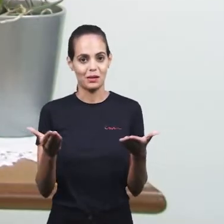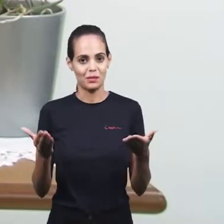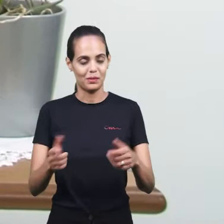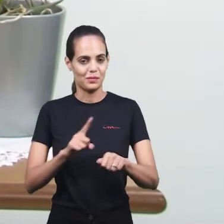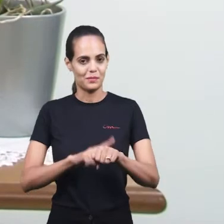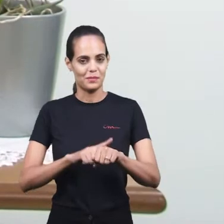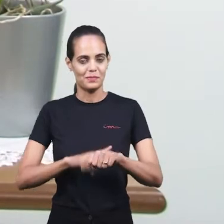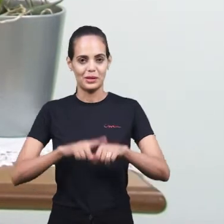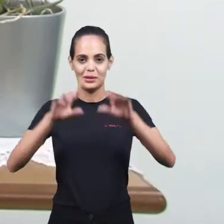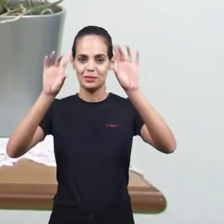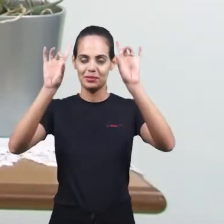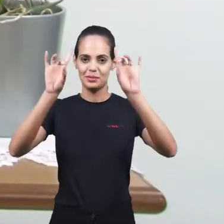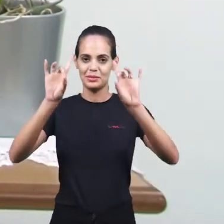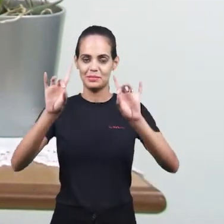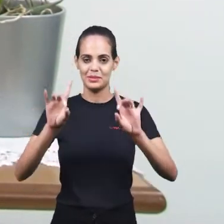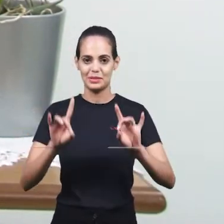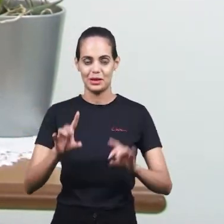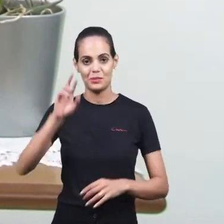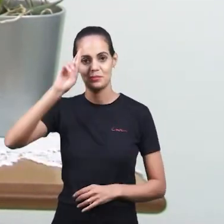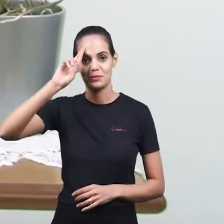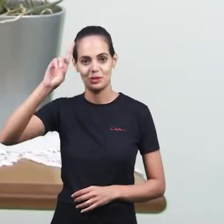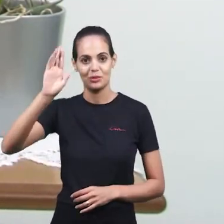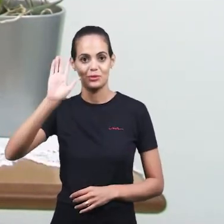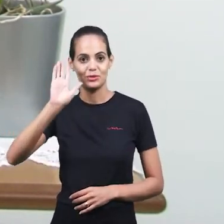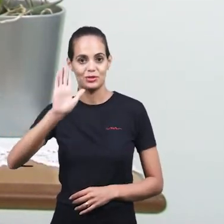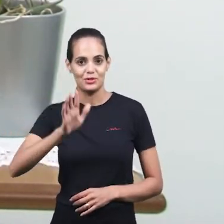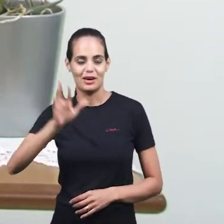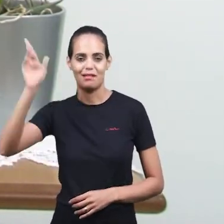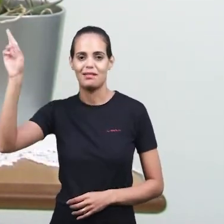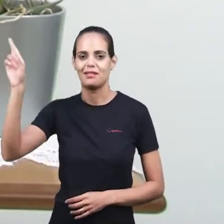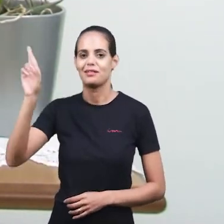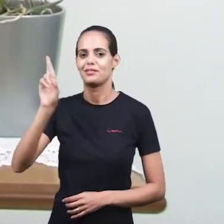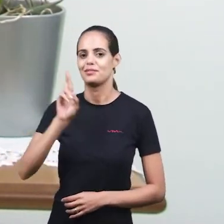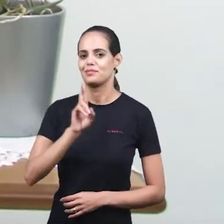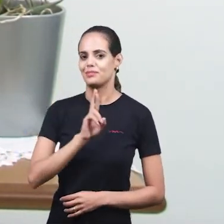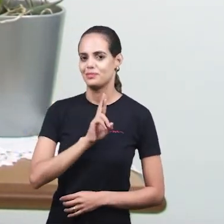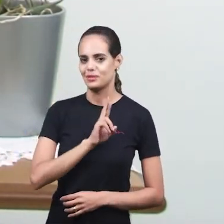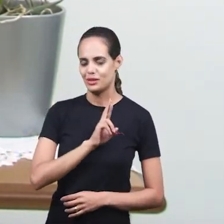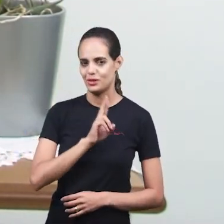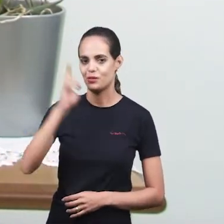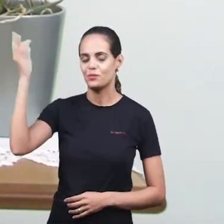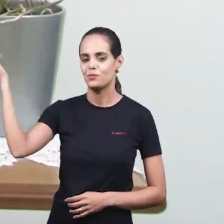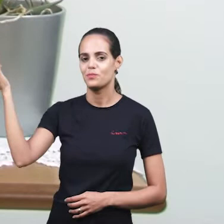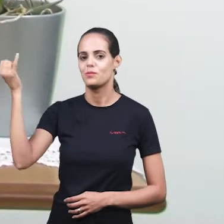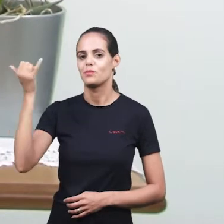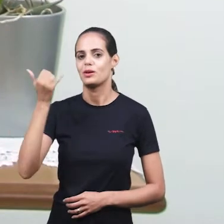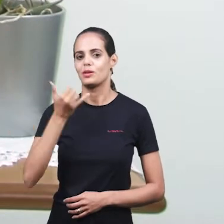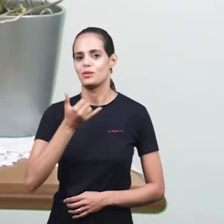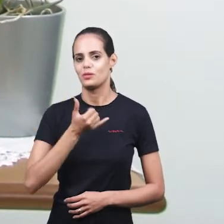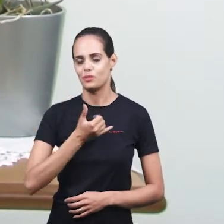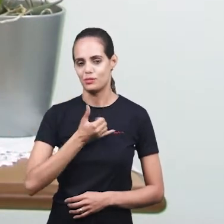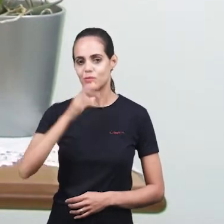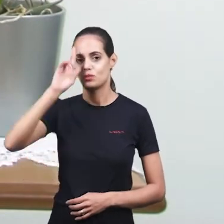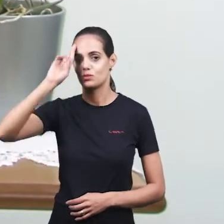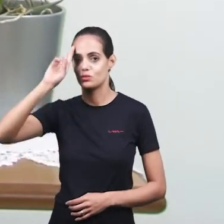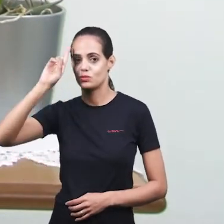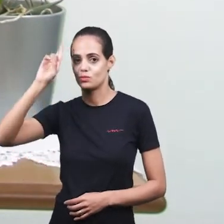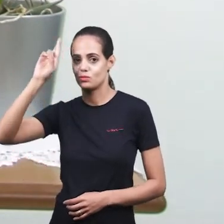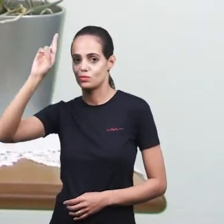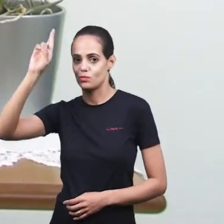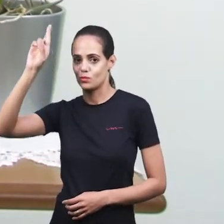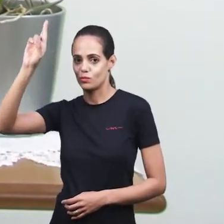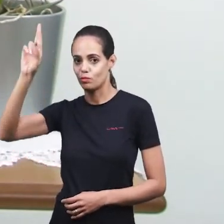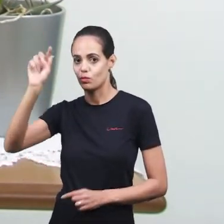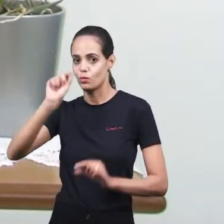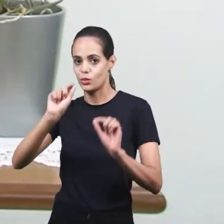А теперь, возлюбленные, мы подошли к особенному моменту. Господь уже услышал наши молитвы. Господь